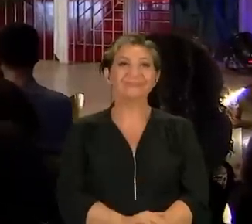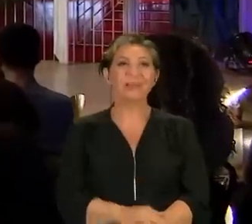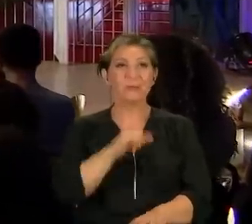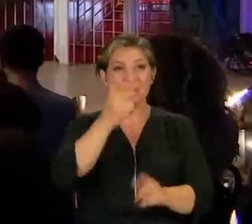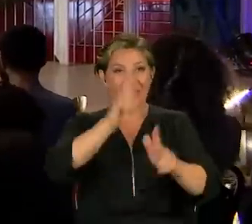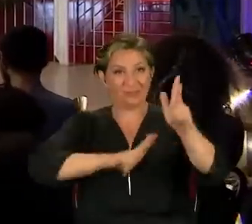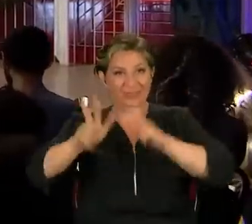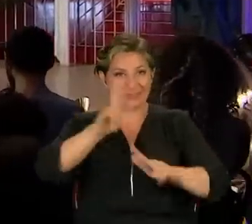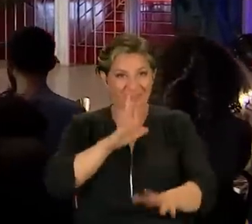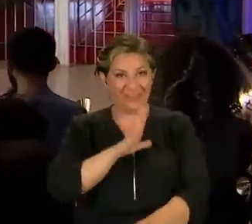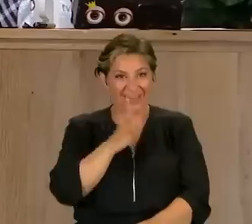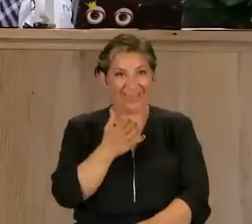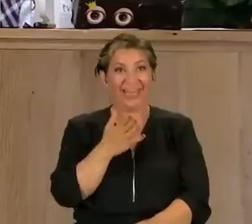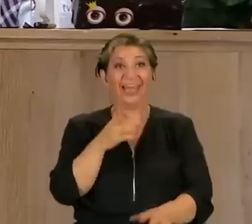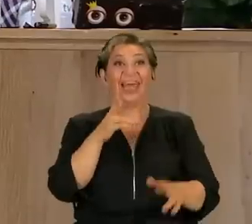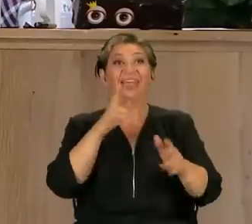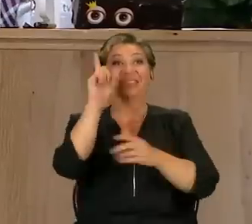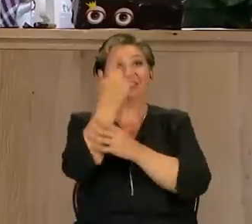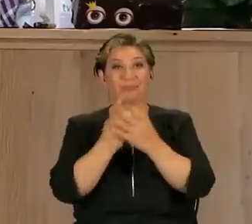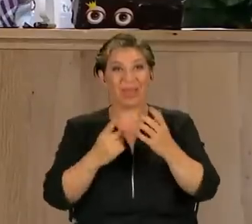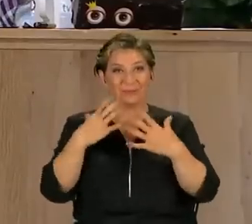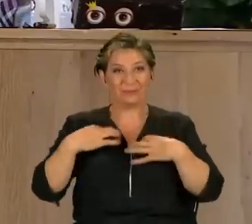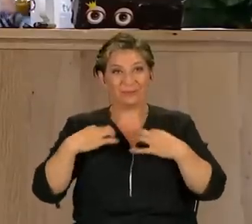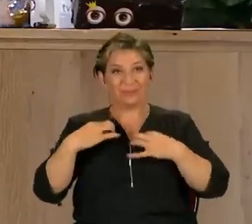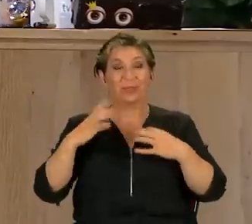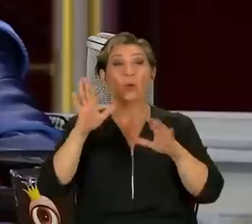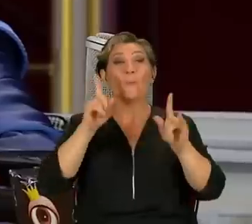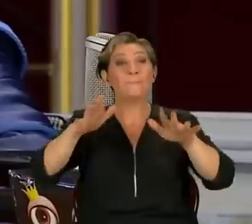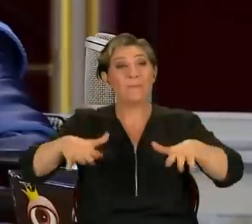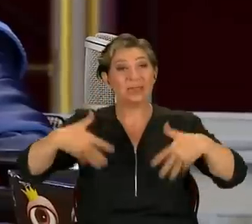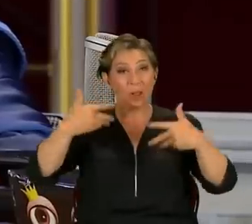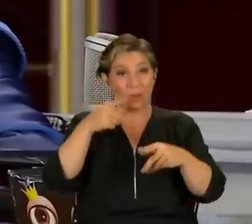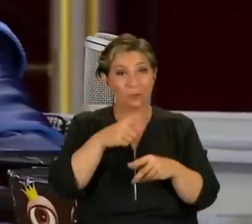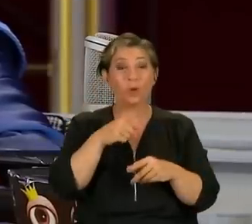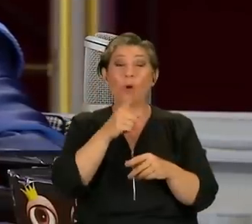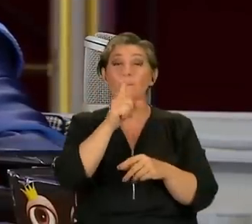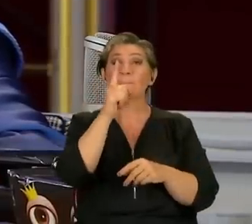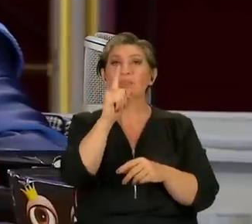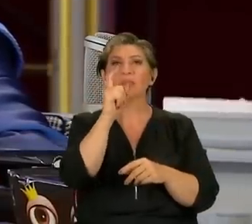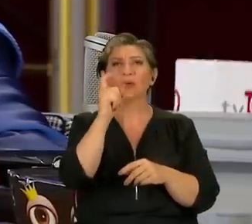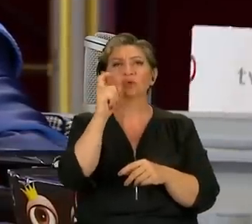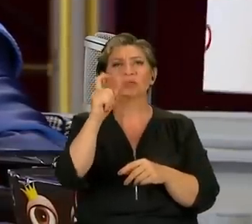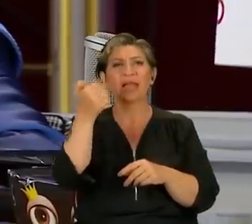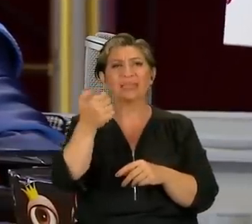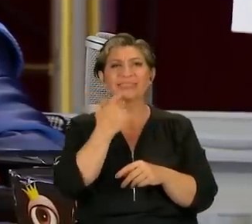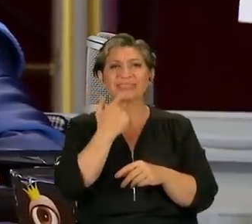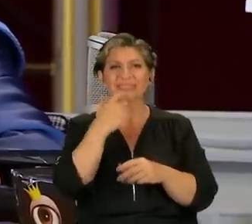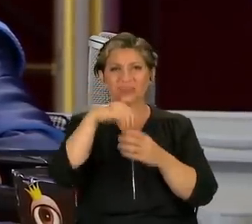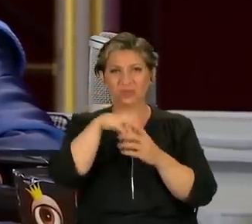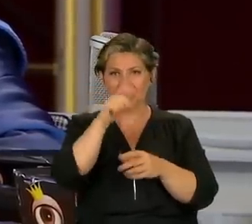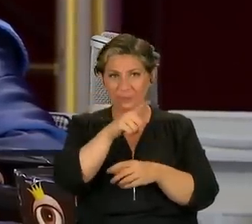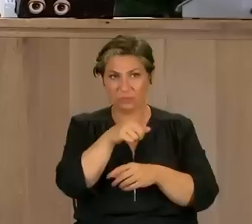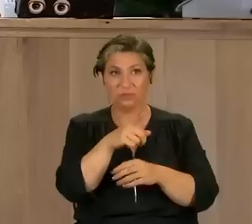Böyle bir elbise mi var? Elbise çıplak değil, vücut o, gibi o giyilen bir şey. Pantolon, o da 1996